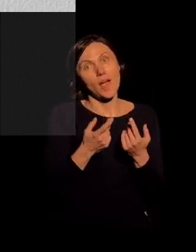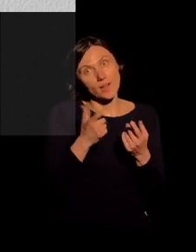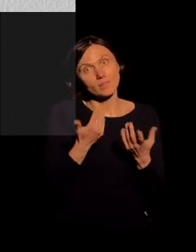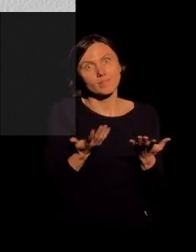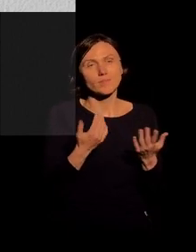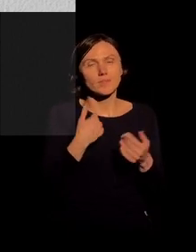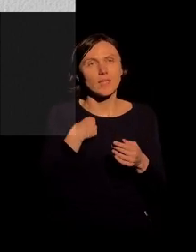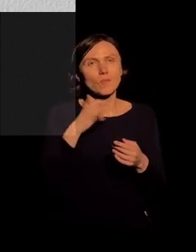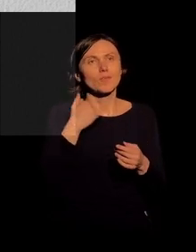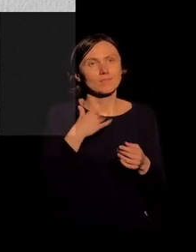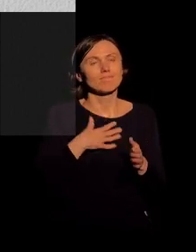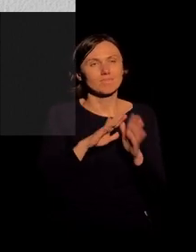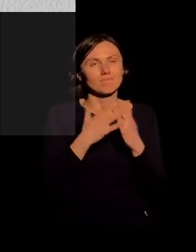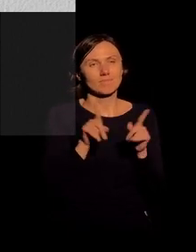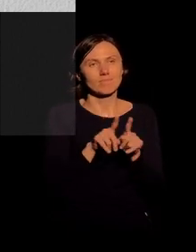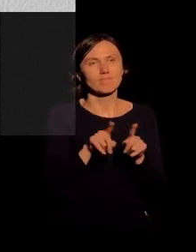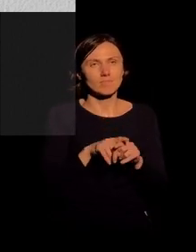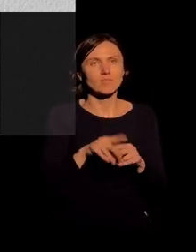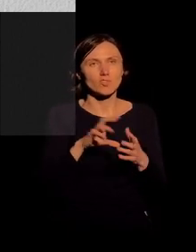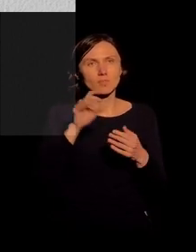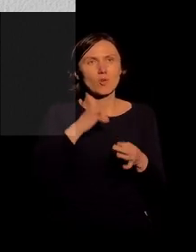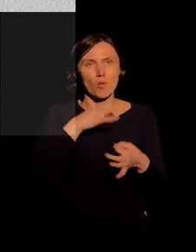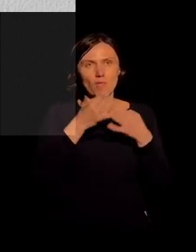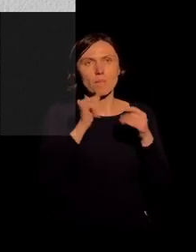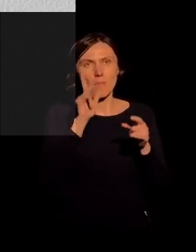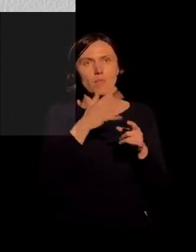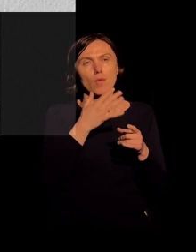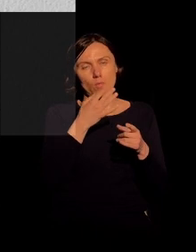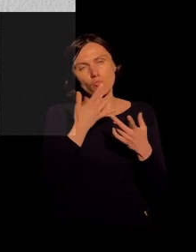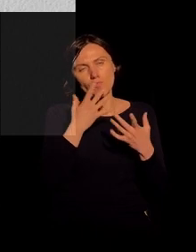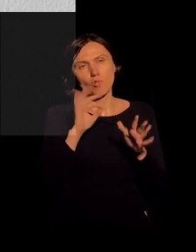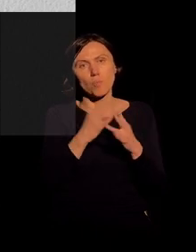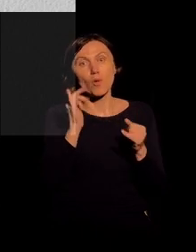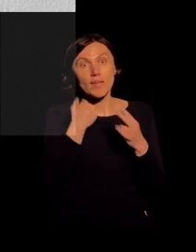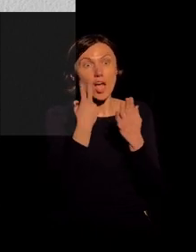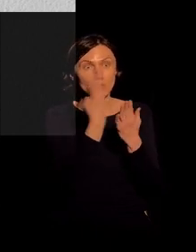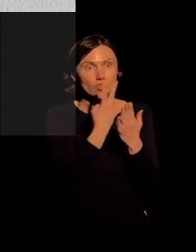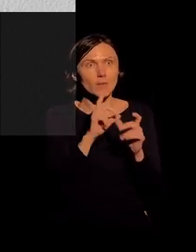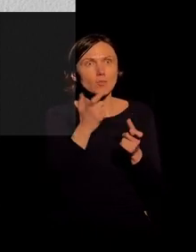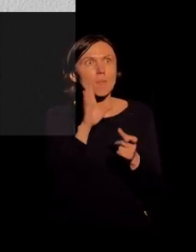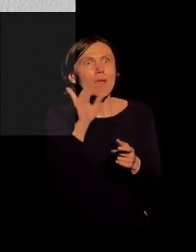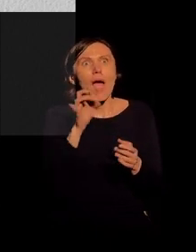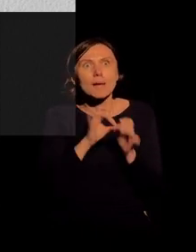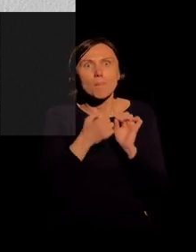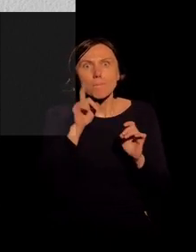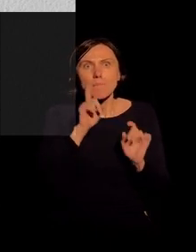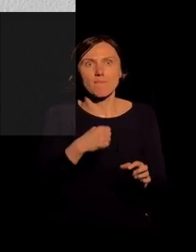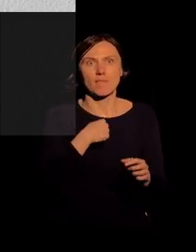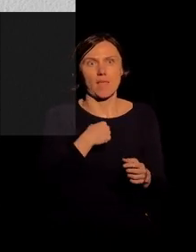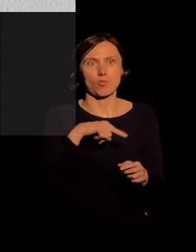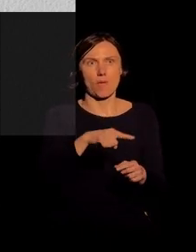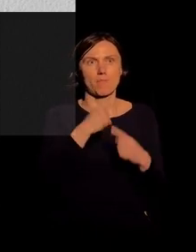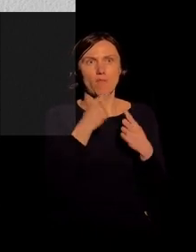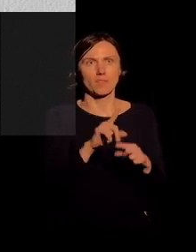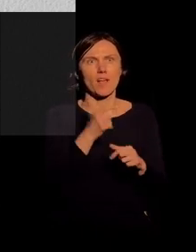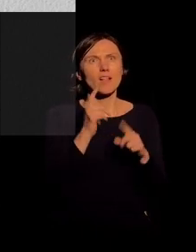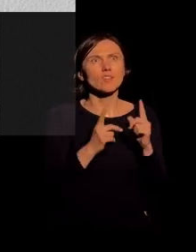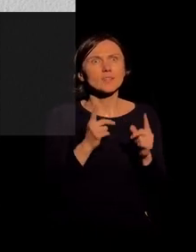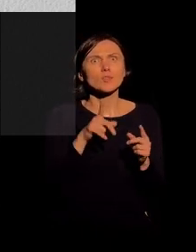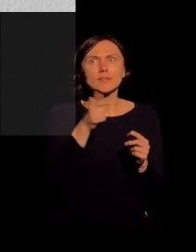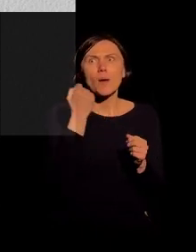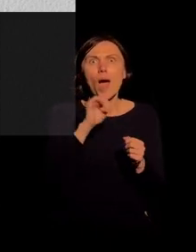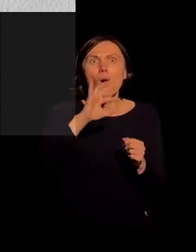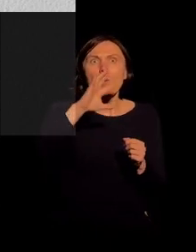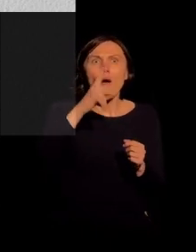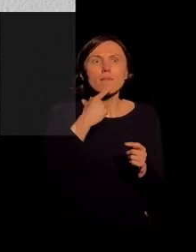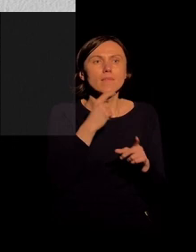stety, podczas tego mojego tutaj opowiadania. Bowiem czytam coś, tak jak ja bym to sam powiedział, ale czasami to jest tak